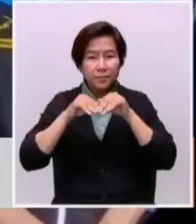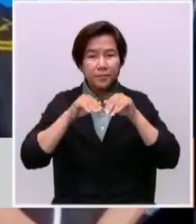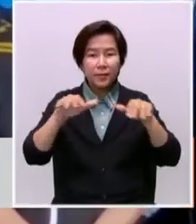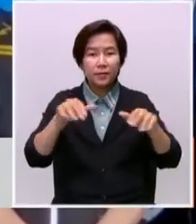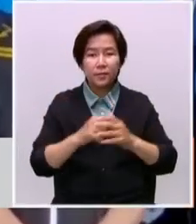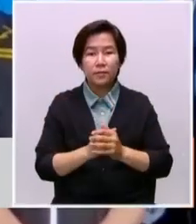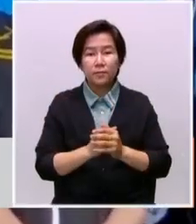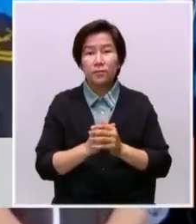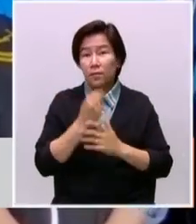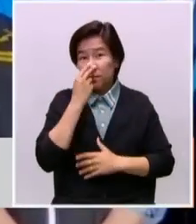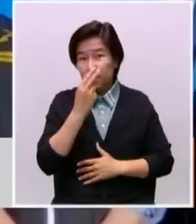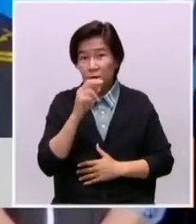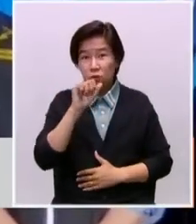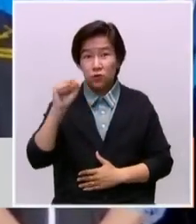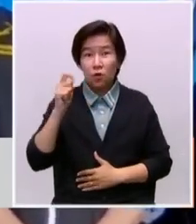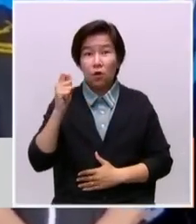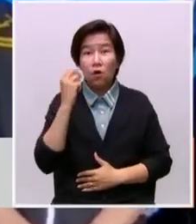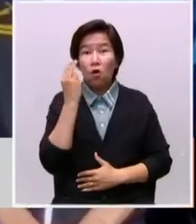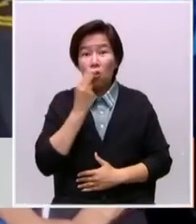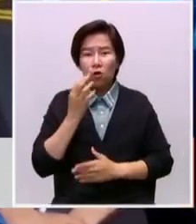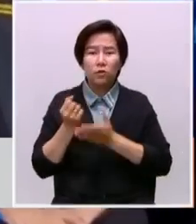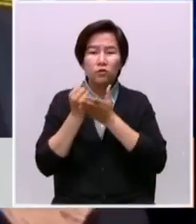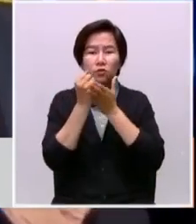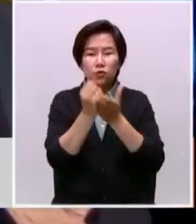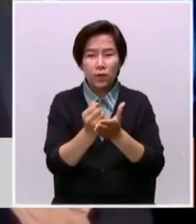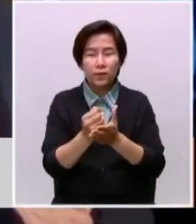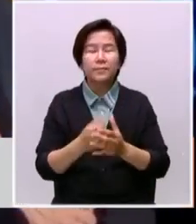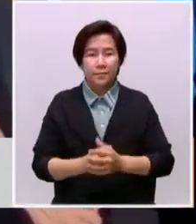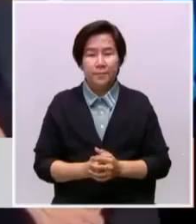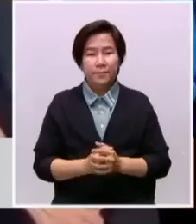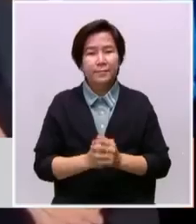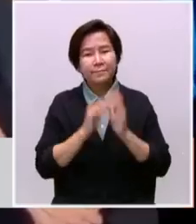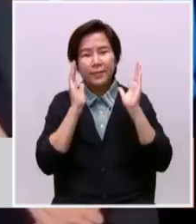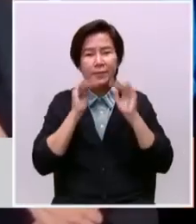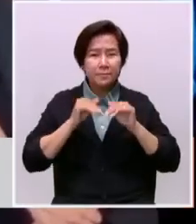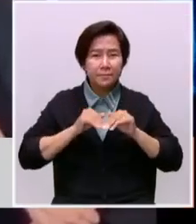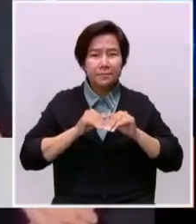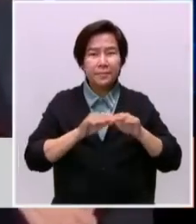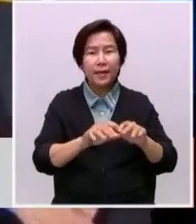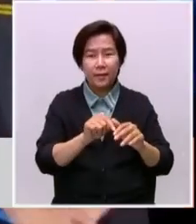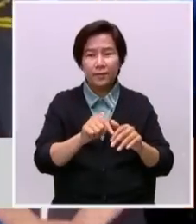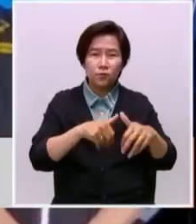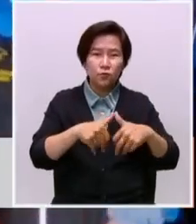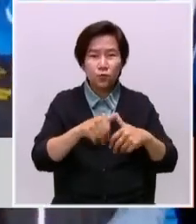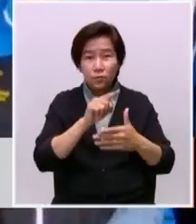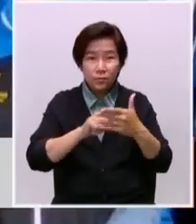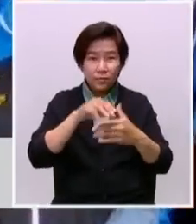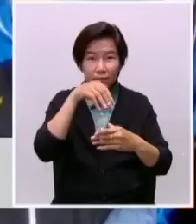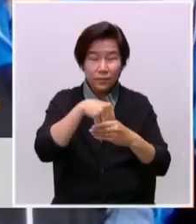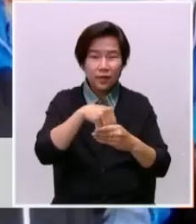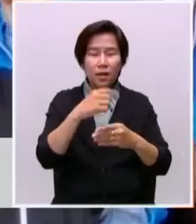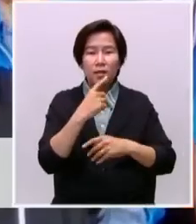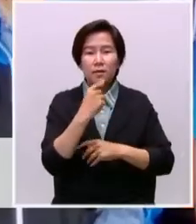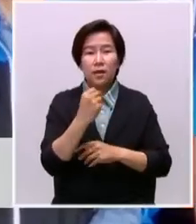สนใจค่ะคุณอิิเขึเวาเสียเป็นั้แรกในรอบ 4ปีหล